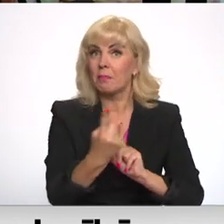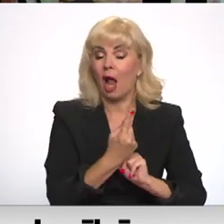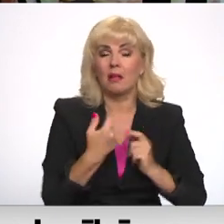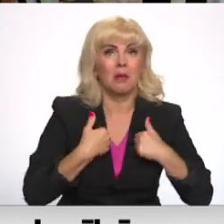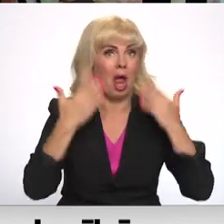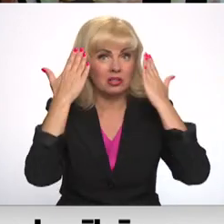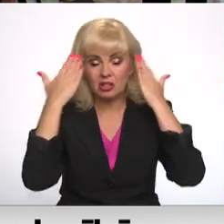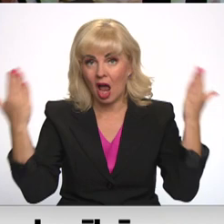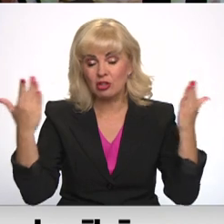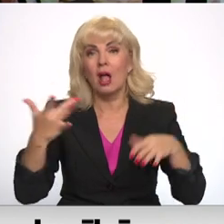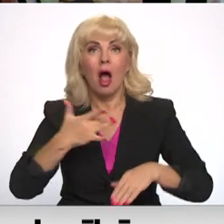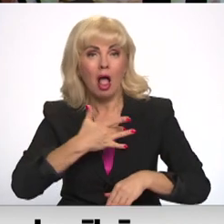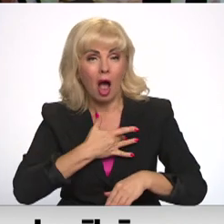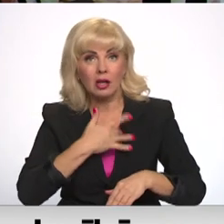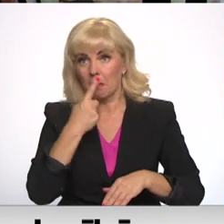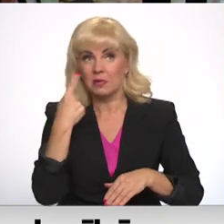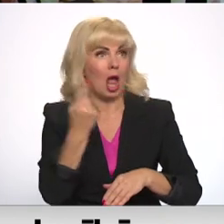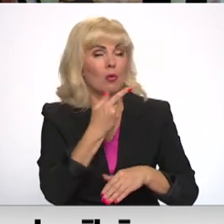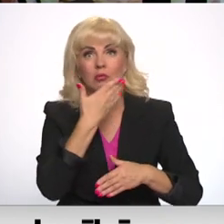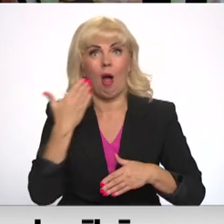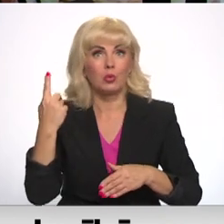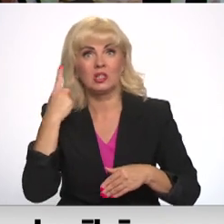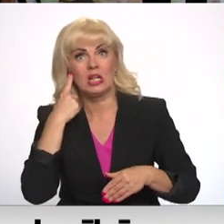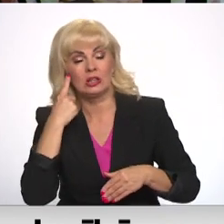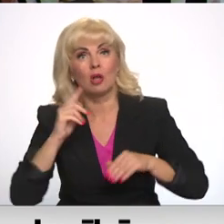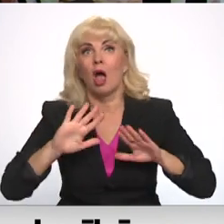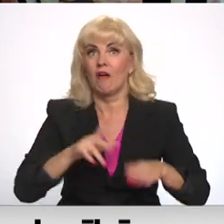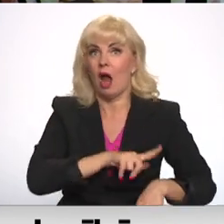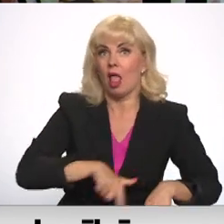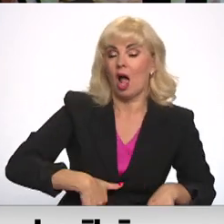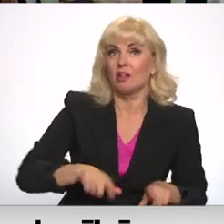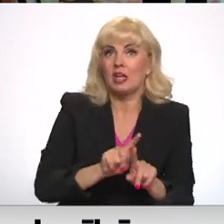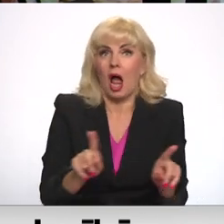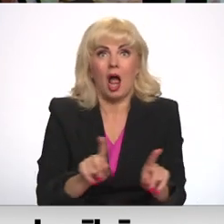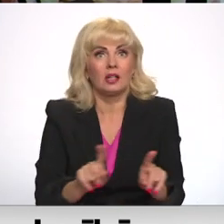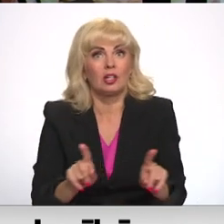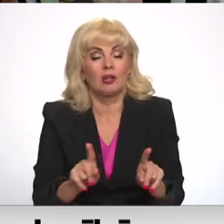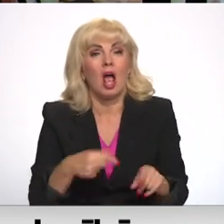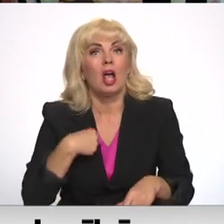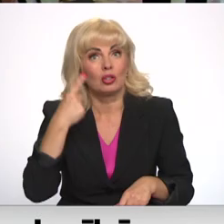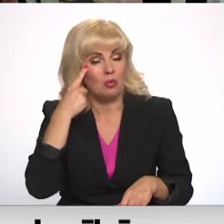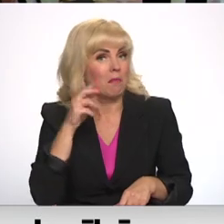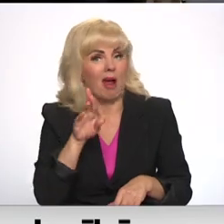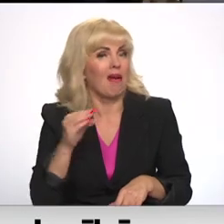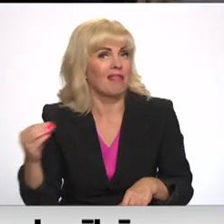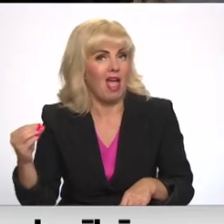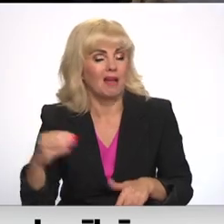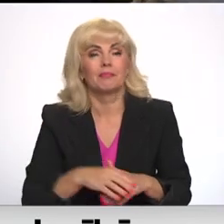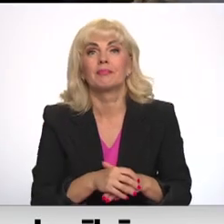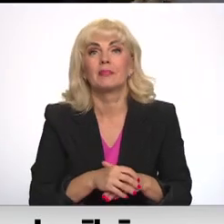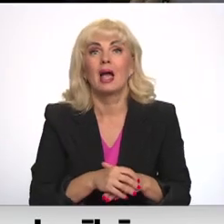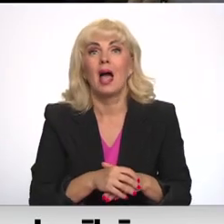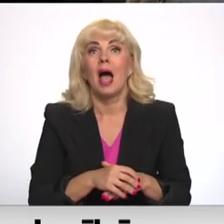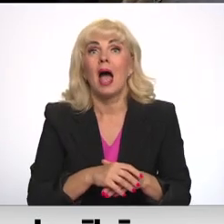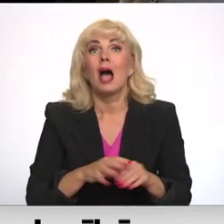nezinu, tas laikam nekur neesmu dzirdējis, vai Latvijā tā ir. Es domāju, ka nē. Līdz